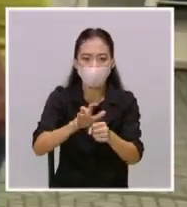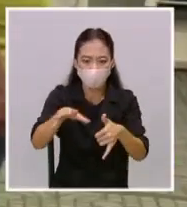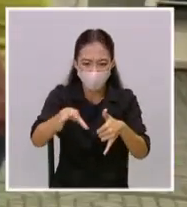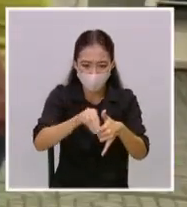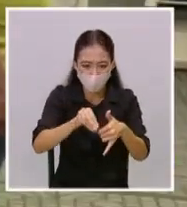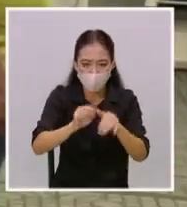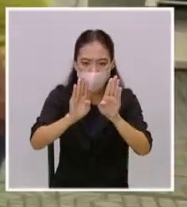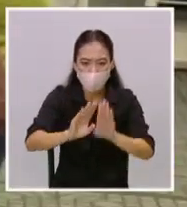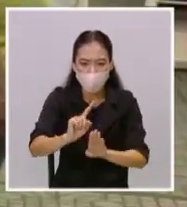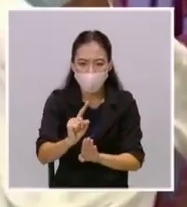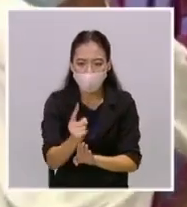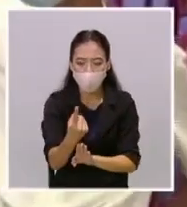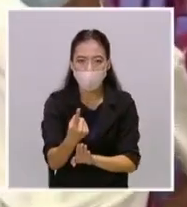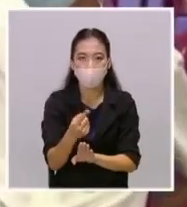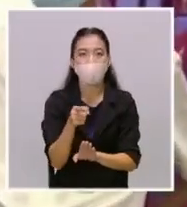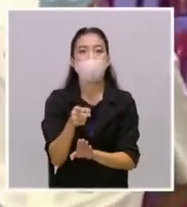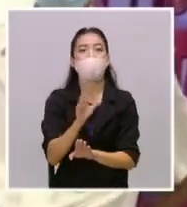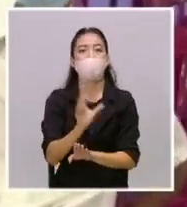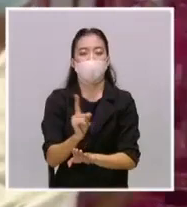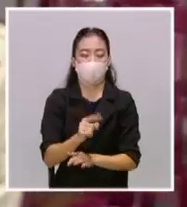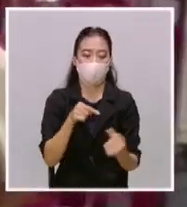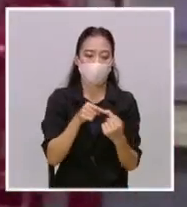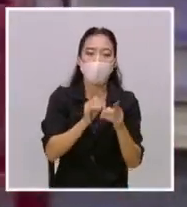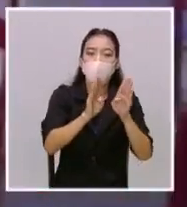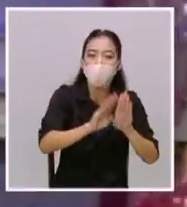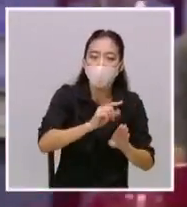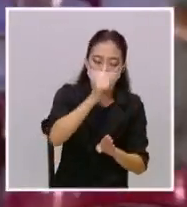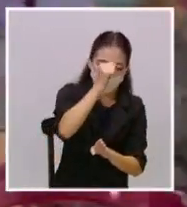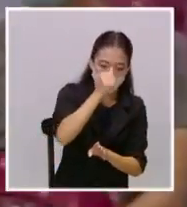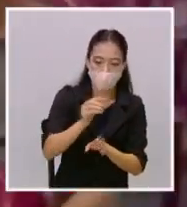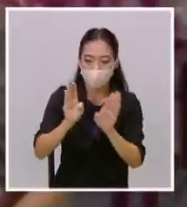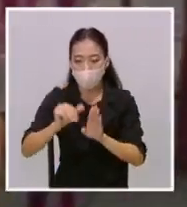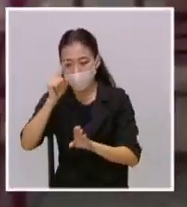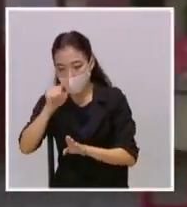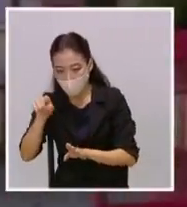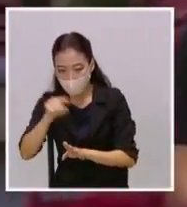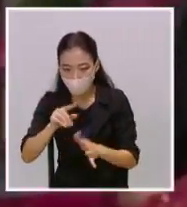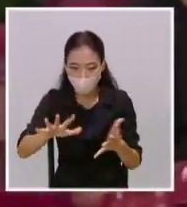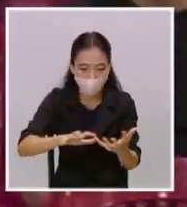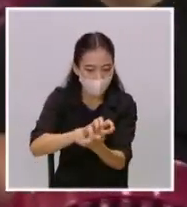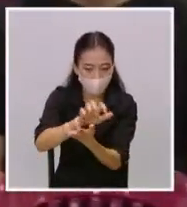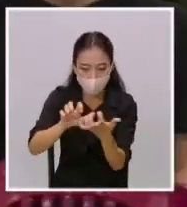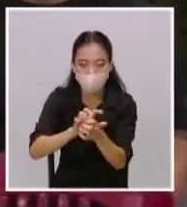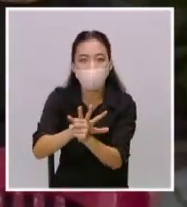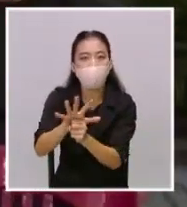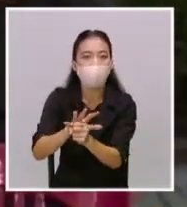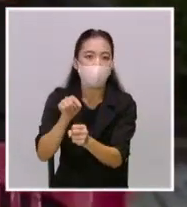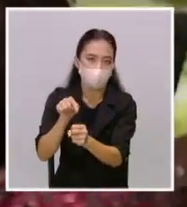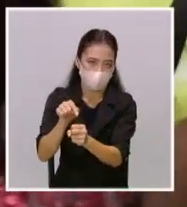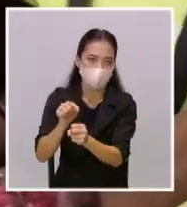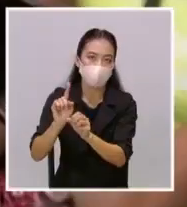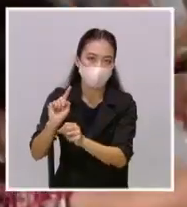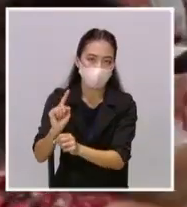ใจนะครับมันเป็นลูกผสมครับระหว่างสายพันธุ์อังกฤษและอินเดียหลังจากตรวจลำดับพันธุกรรมของผู้ป่วยโควิด-19 ในเวียดน